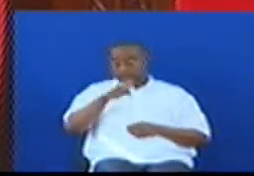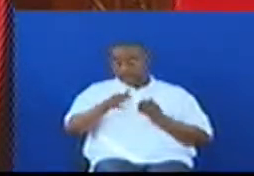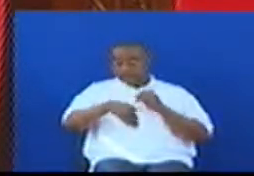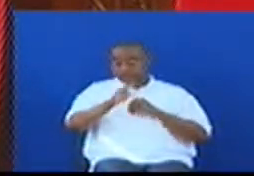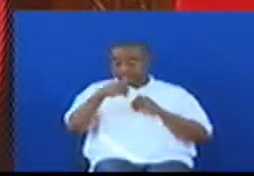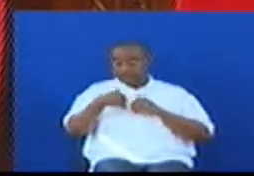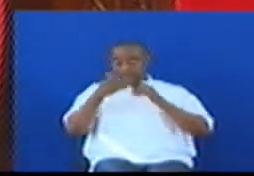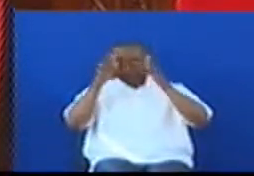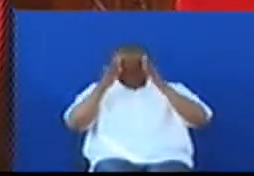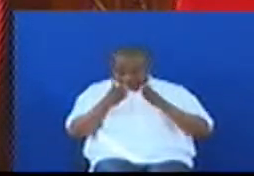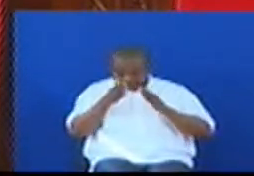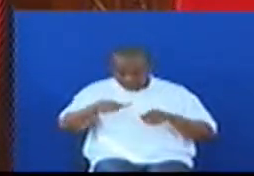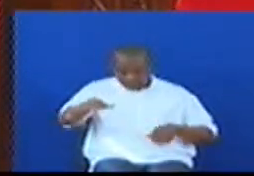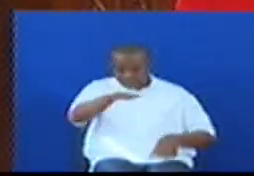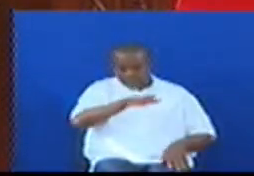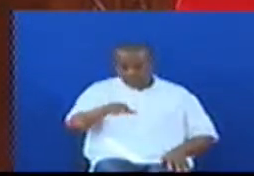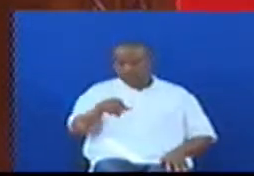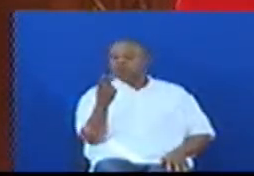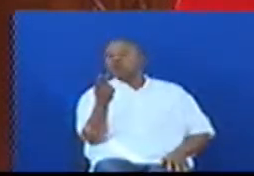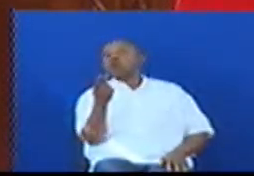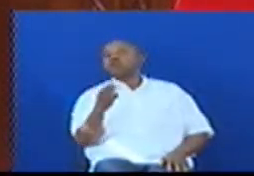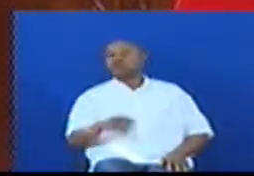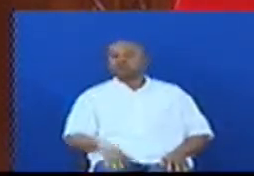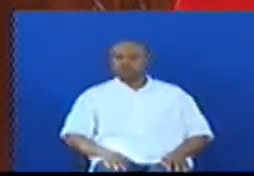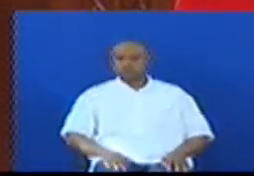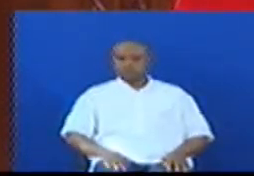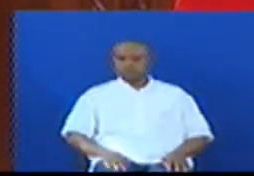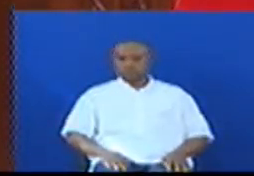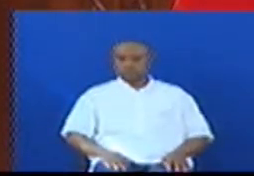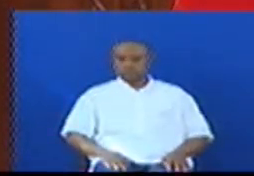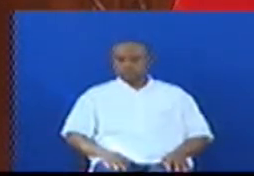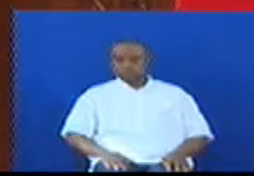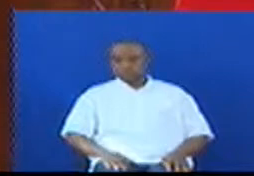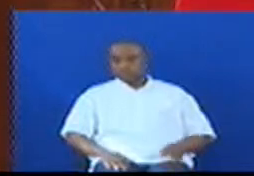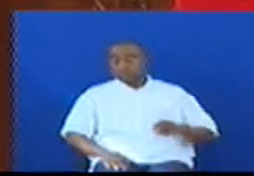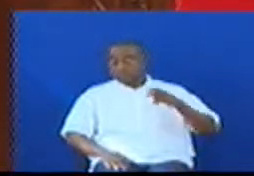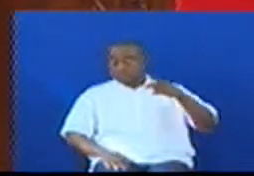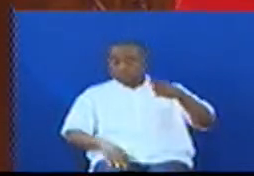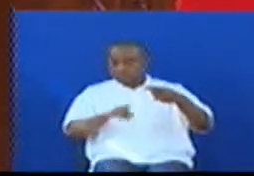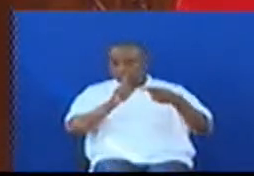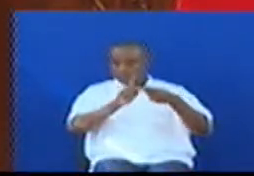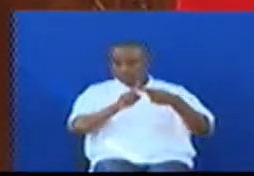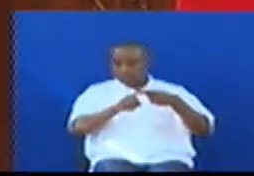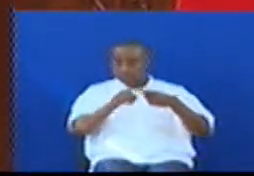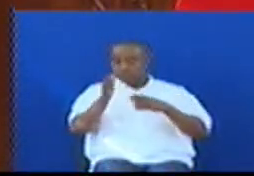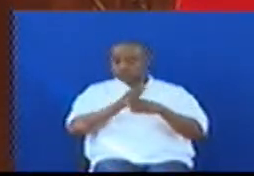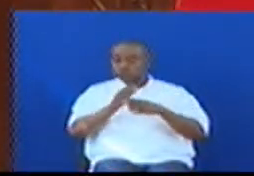tu, Mheshimiwa Speaker. La kwanza ni eneo la TTCL.